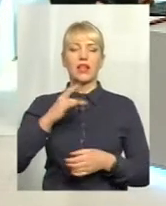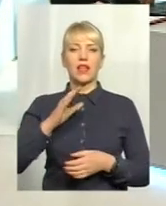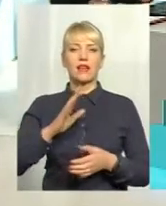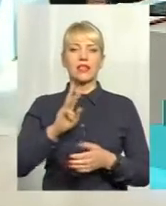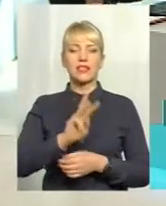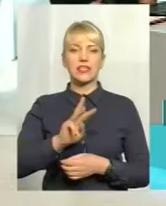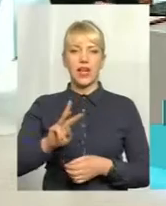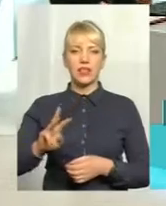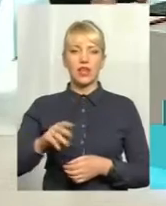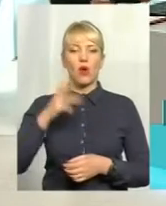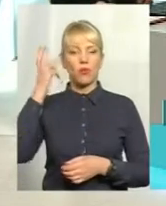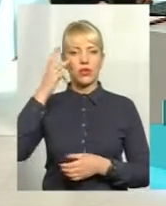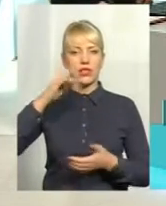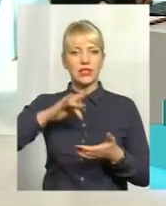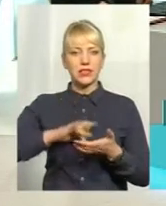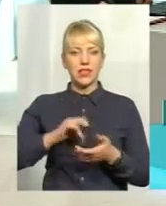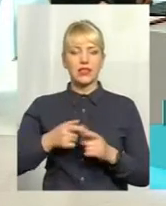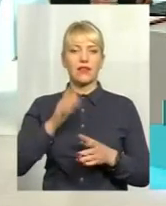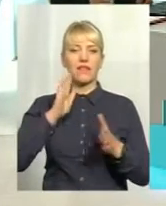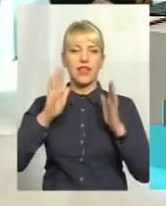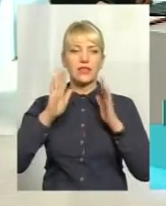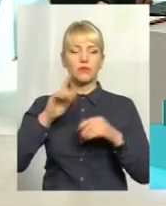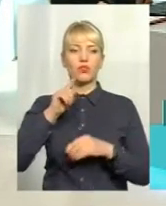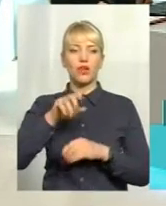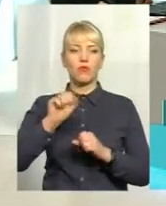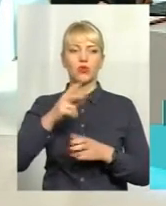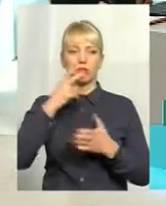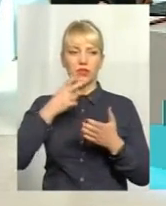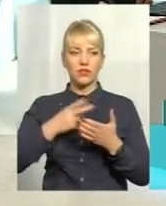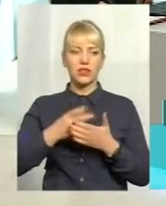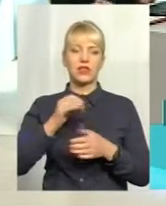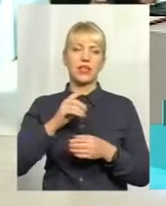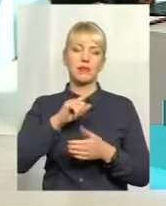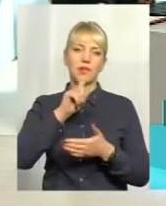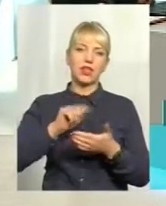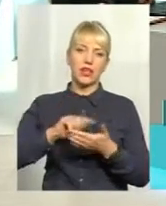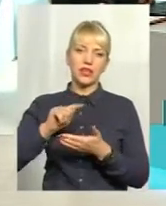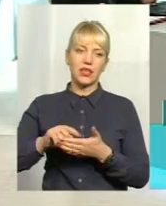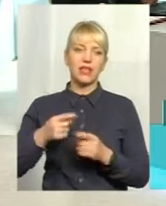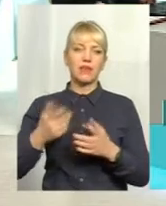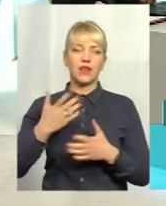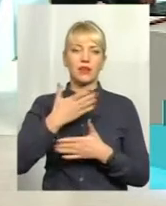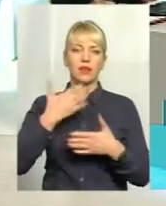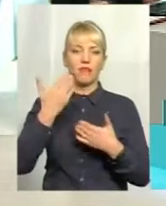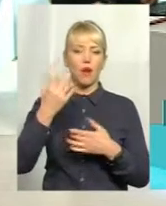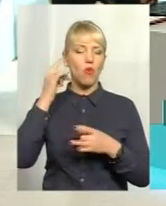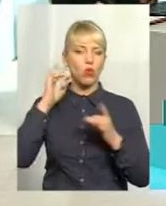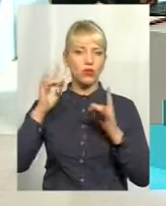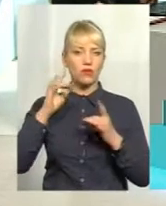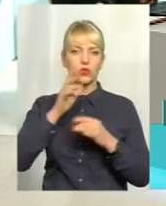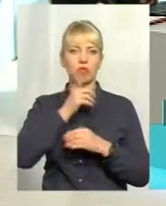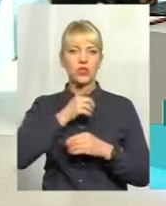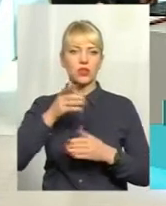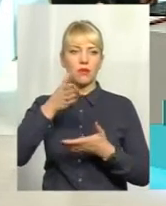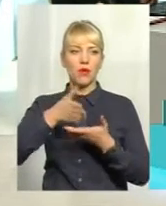сайту «Поділля Центр» у мережі Facebook. Можете там дивитися його і ставити свої запитання, які, я думаю, ми озвучимо під час прямого ефіру. Також задавати його